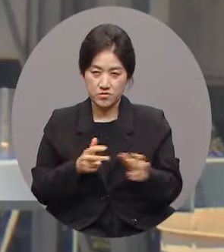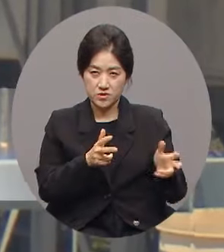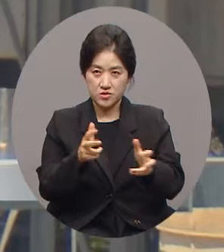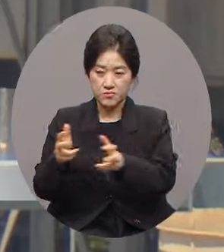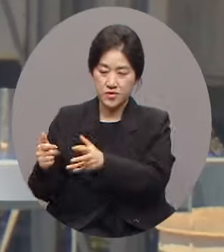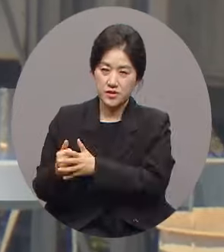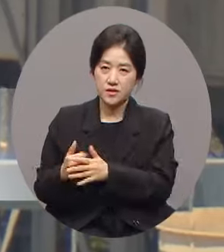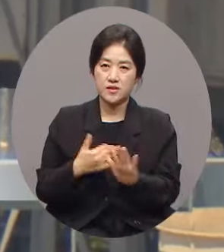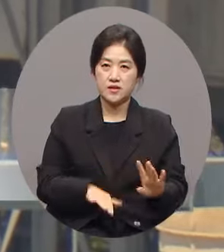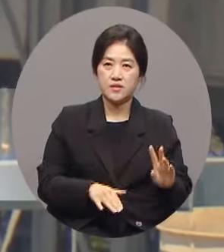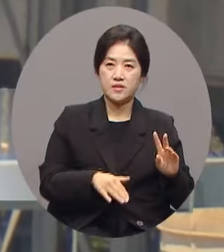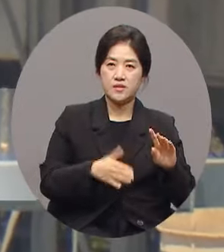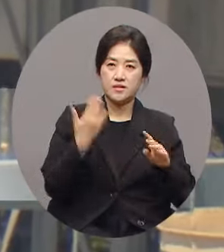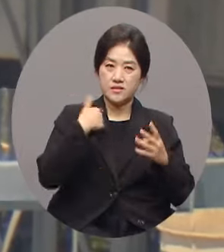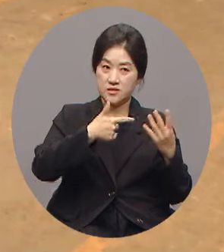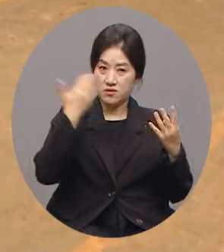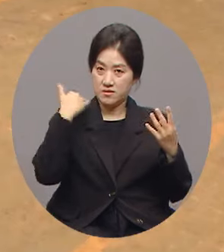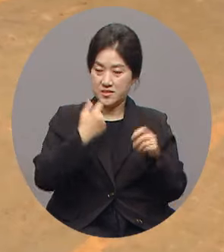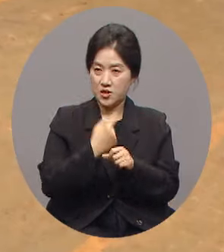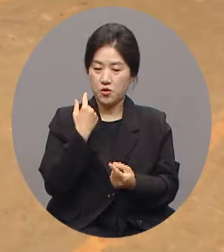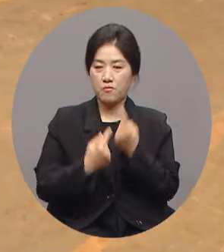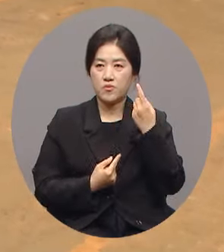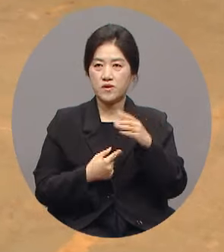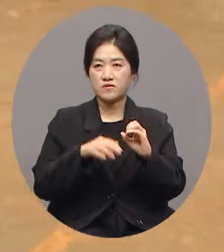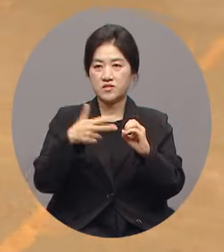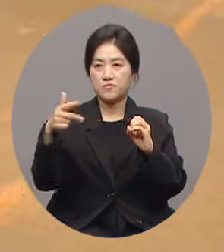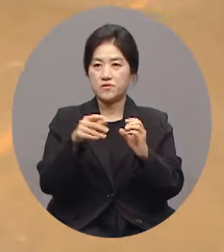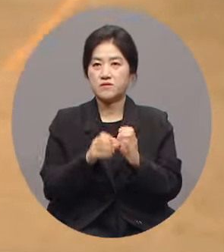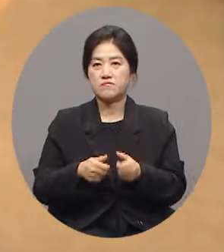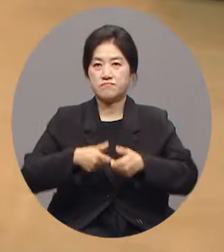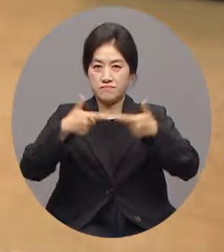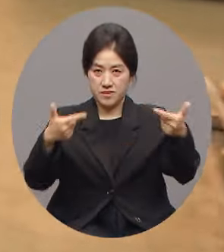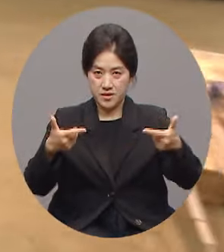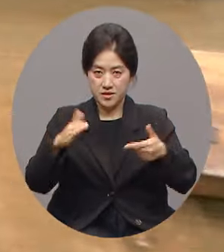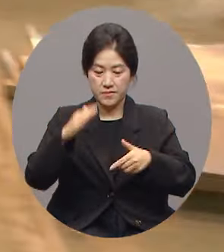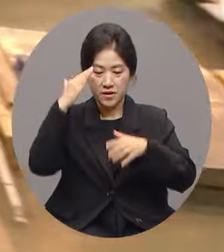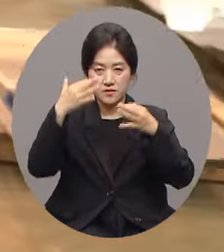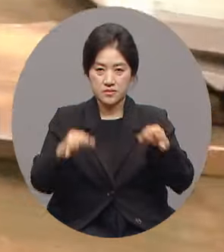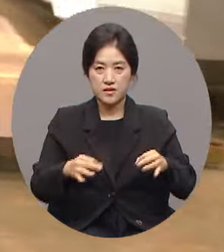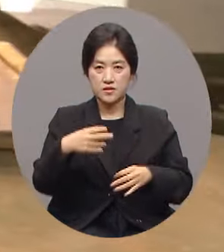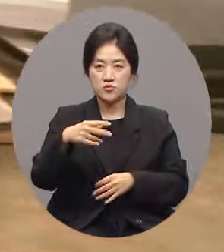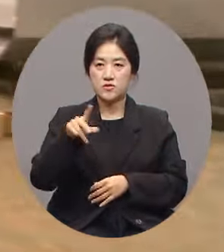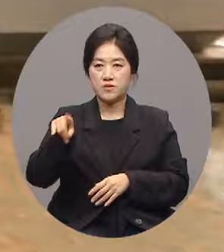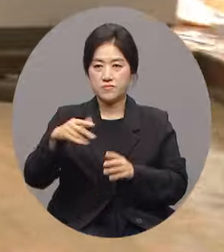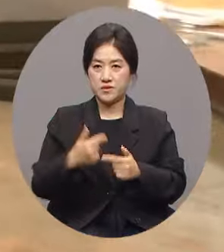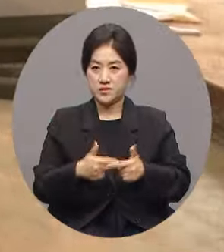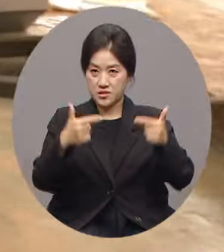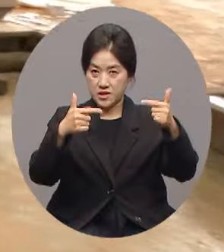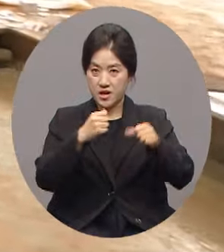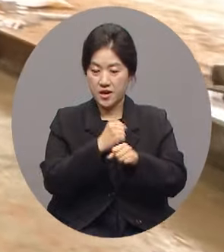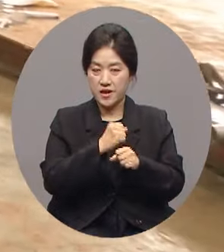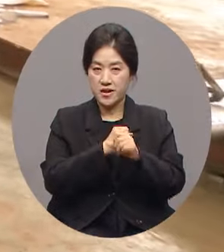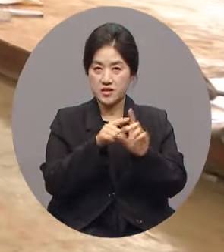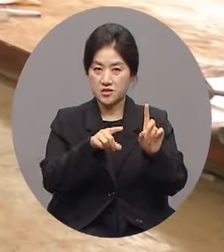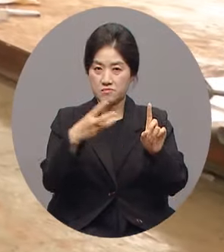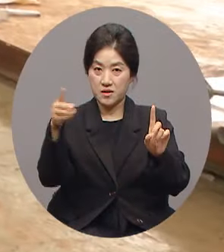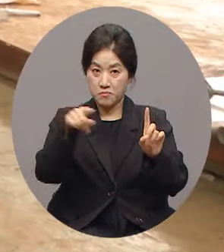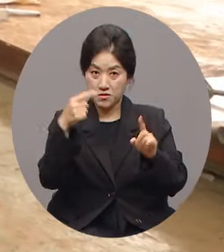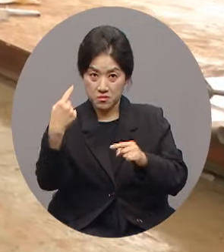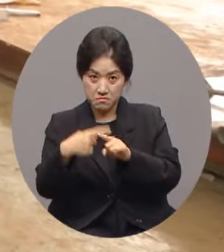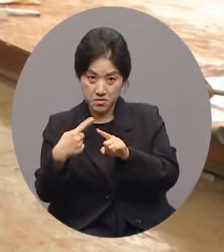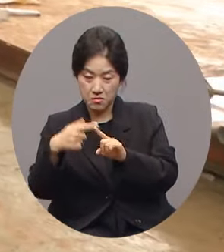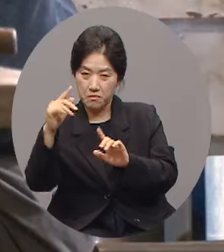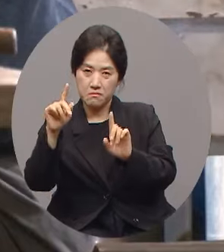0.7% 증가했습니다 다만 증가율은 한국은행이 발표한 GDP 증가율 1.3% 미치지